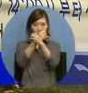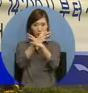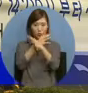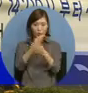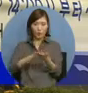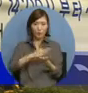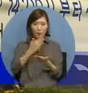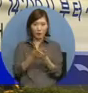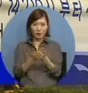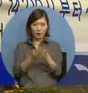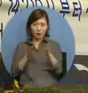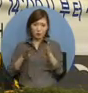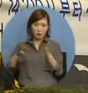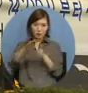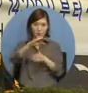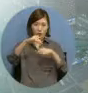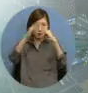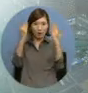좌회전이 전면 허용됩니다.